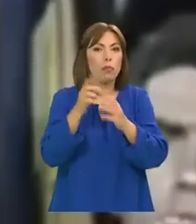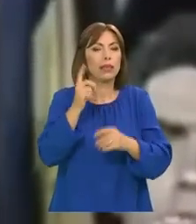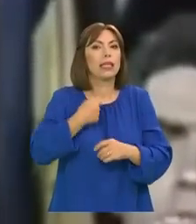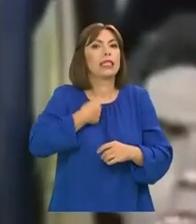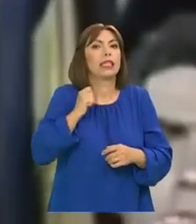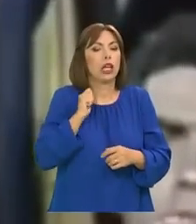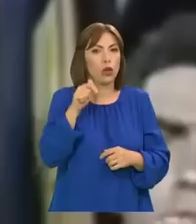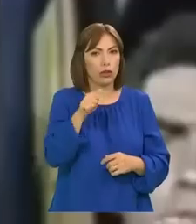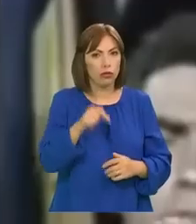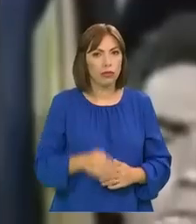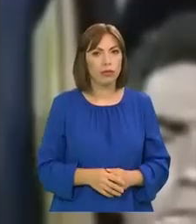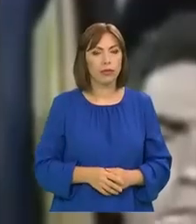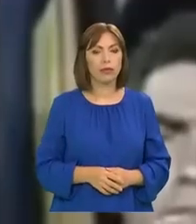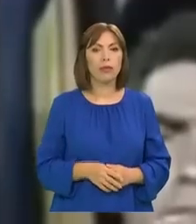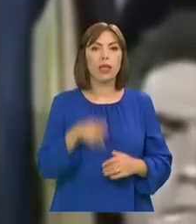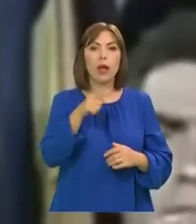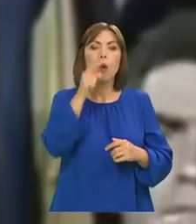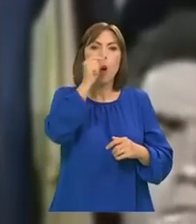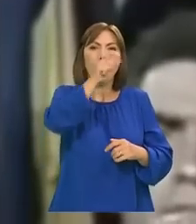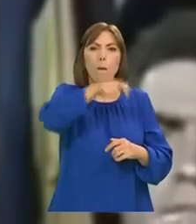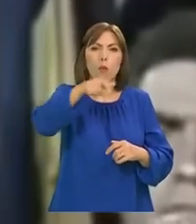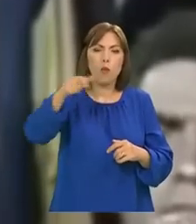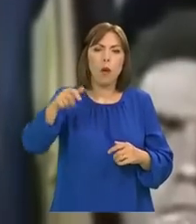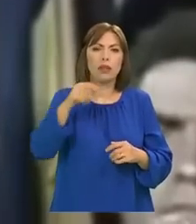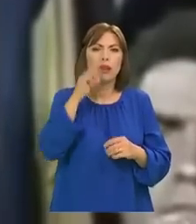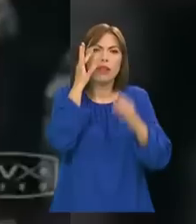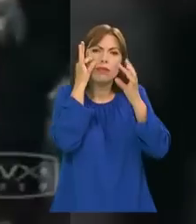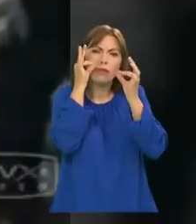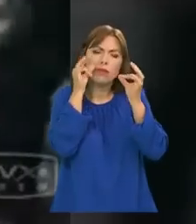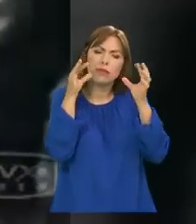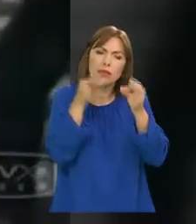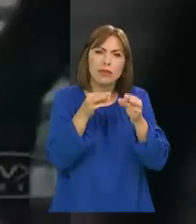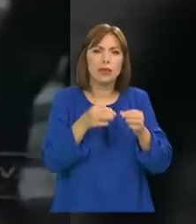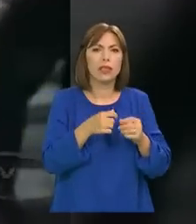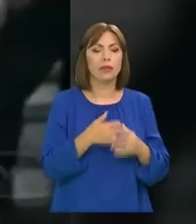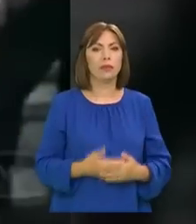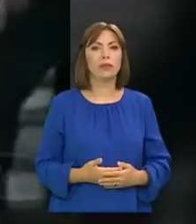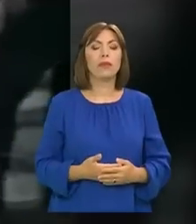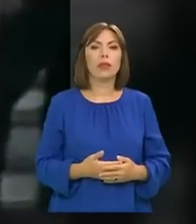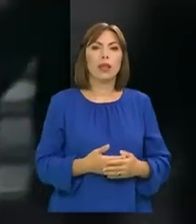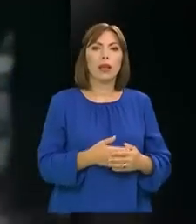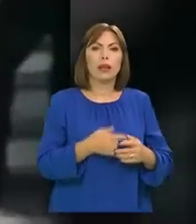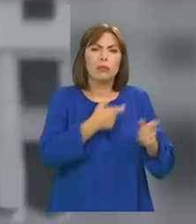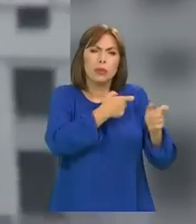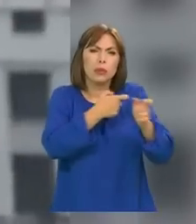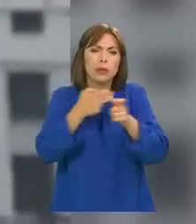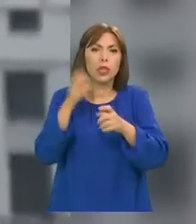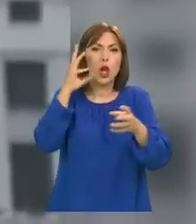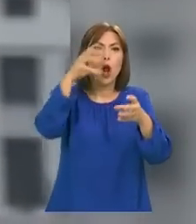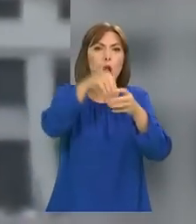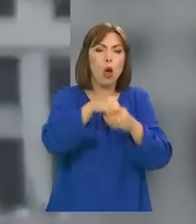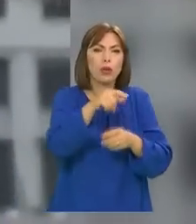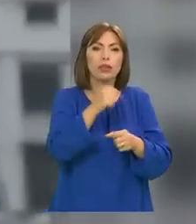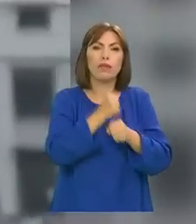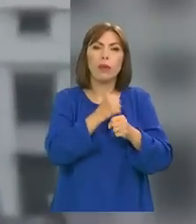teroriști, a unor indivizi fanatizați, trăgând în locuințe, provocând